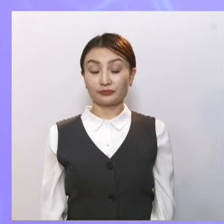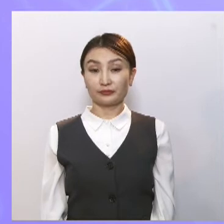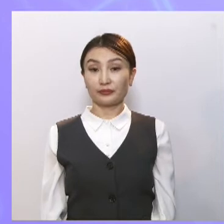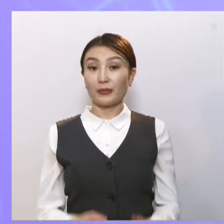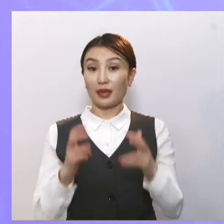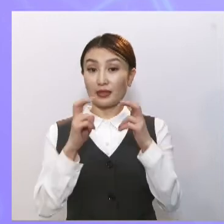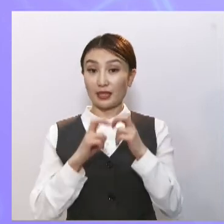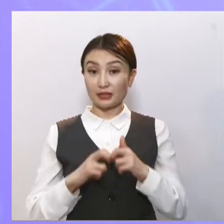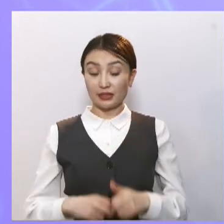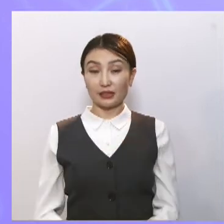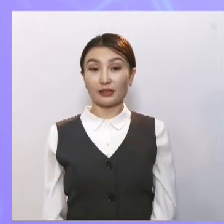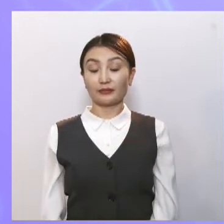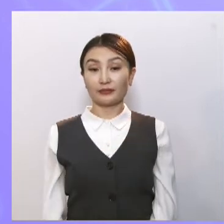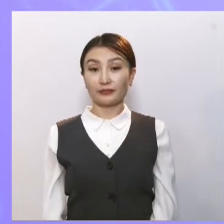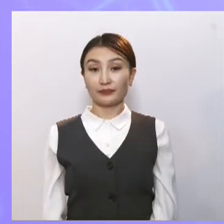Текшергіле.